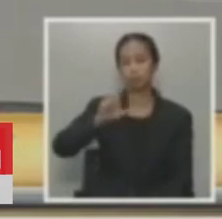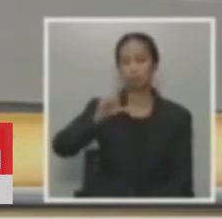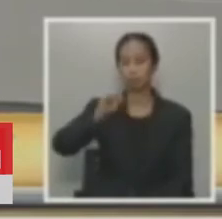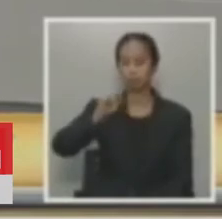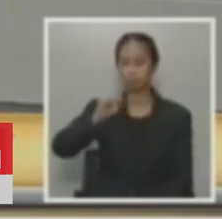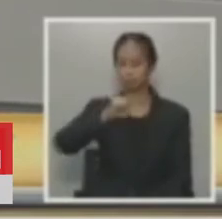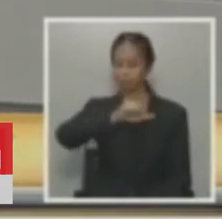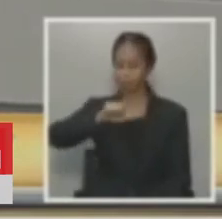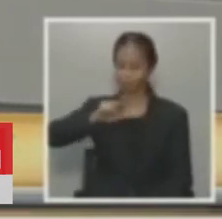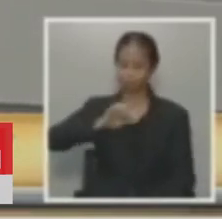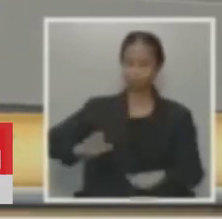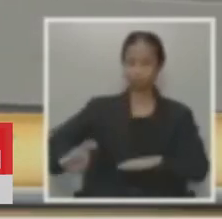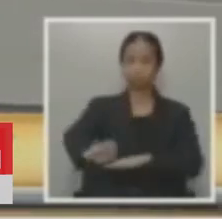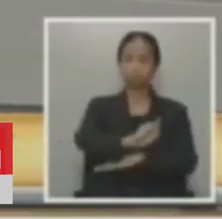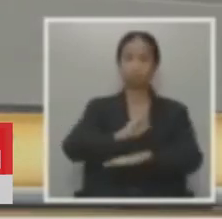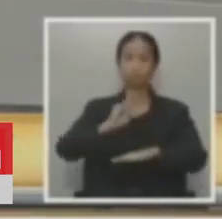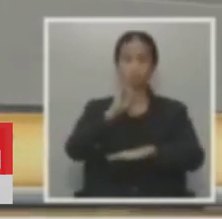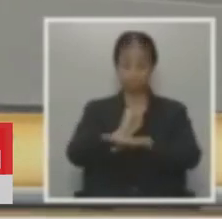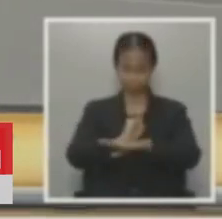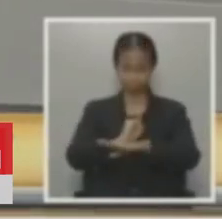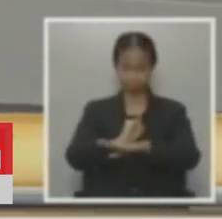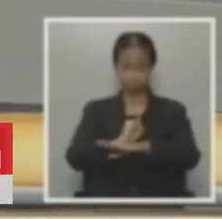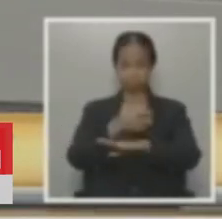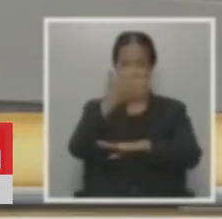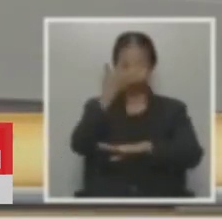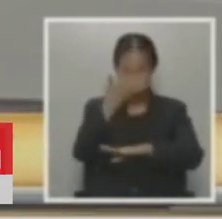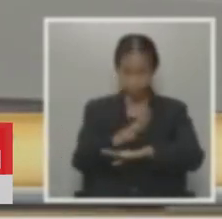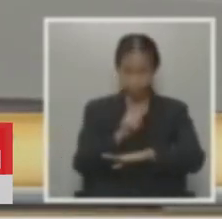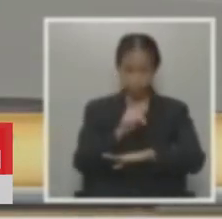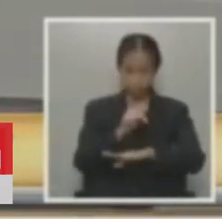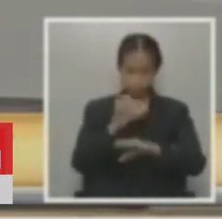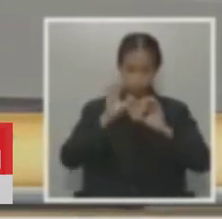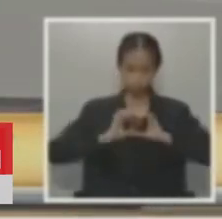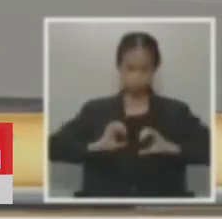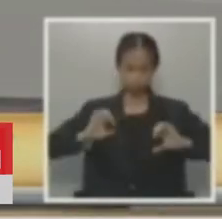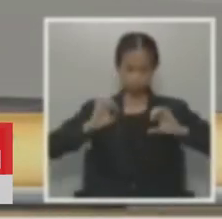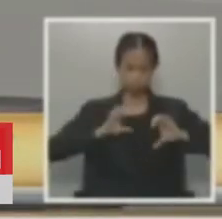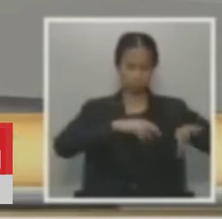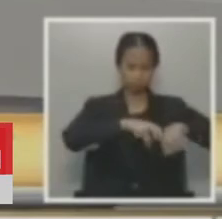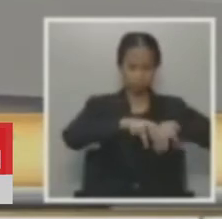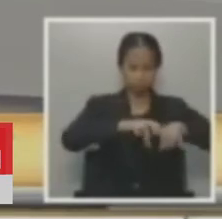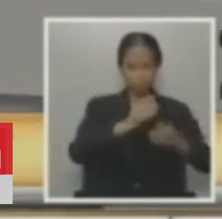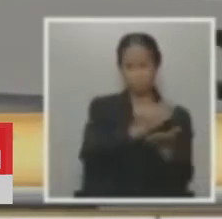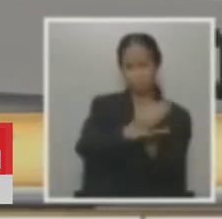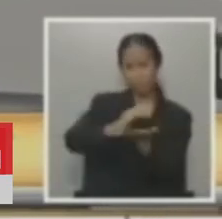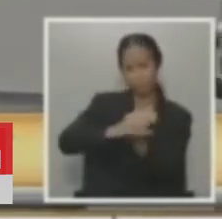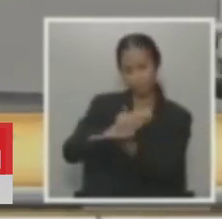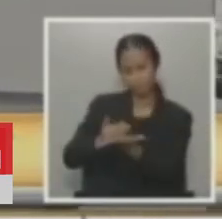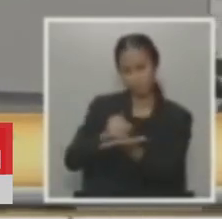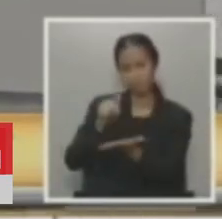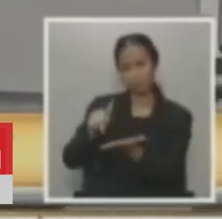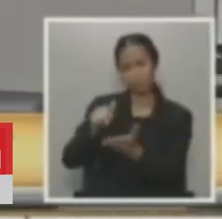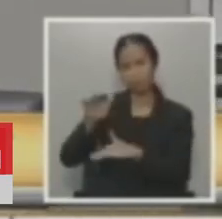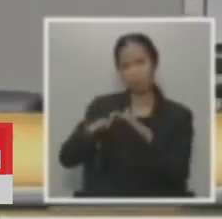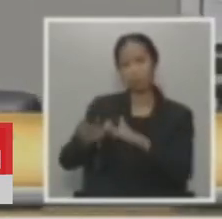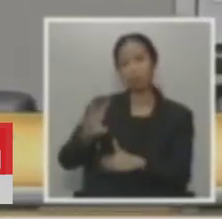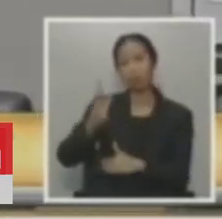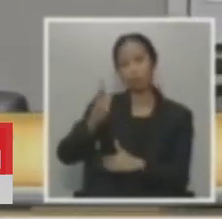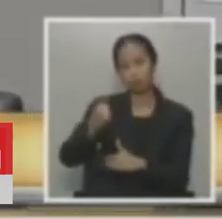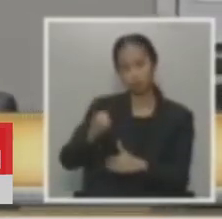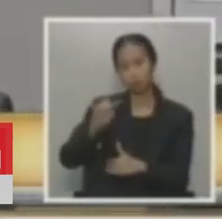320ล้านไร่เหมาะที่รัฐจะจัดที่ทำกินให้ประชาชนใน60ถึง70ล้านค